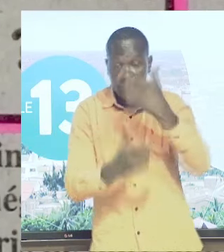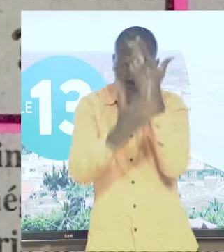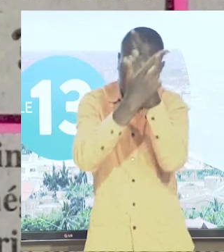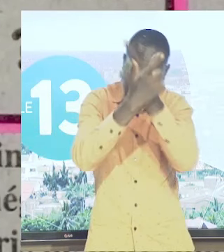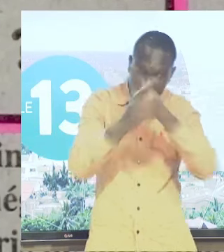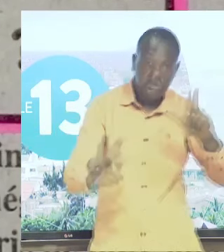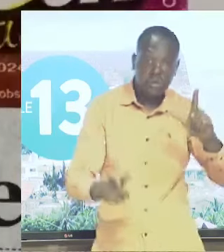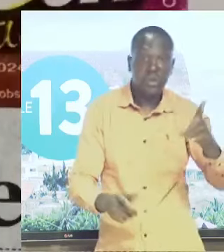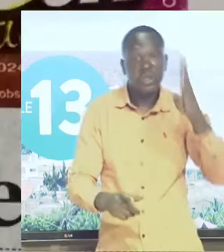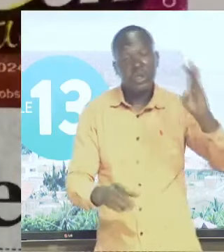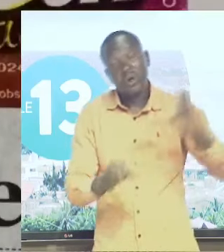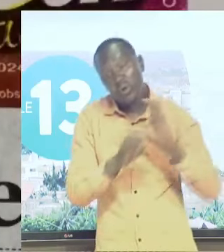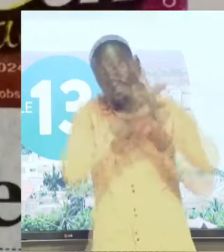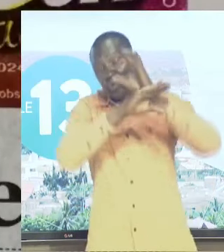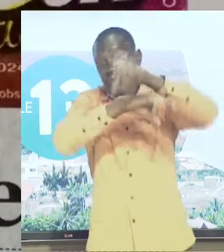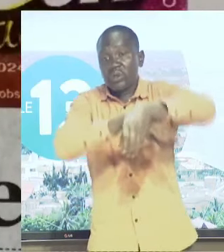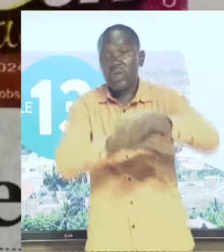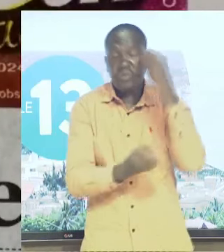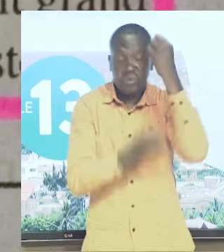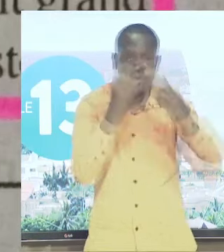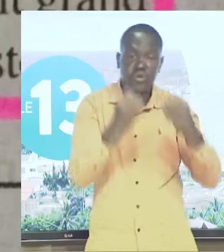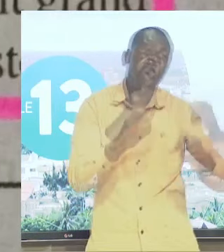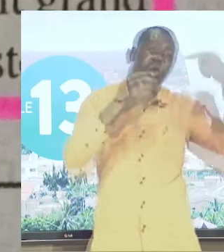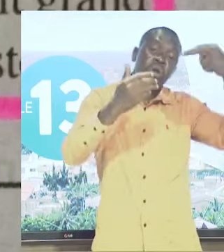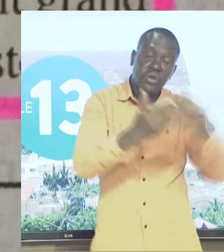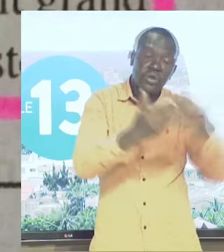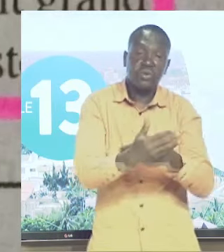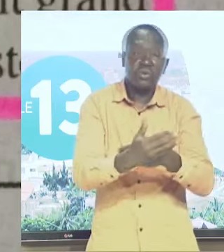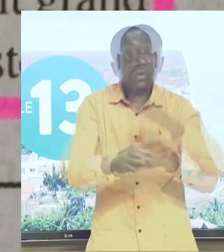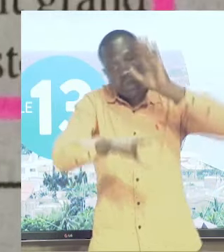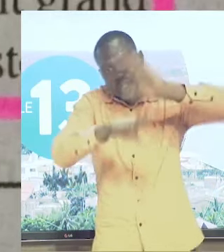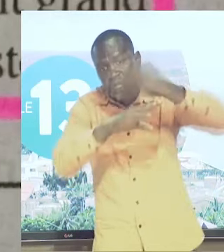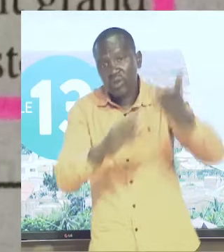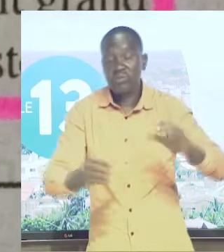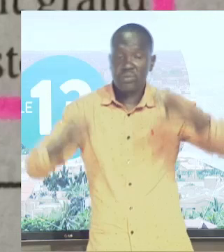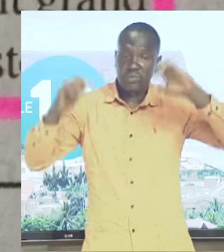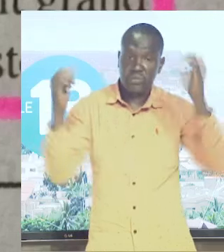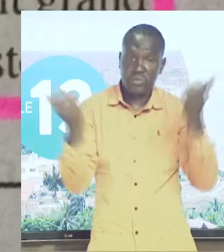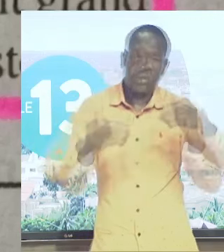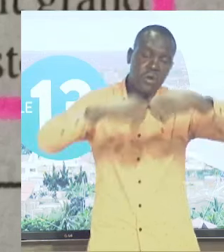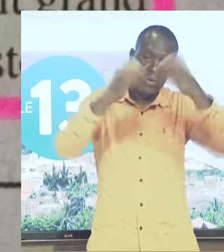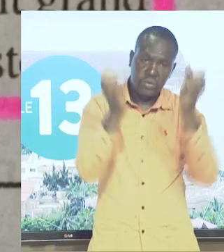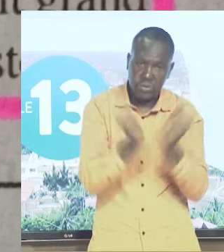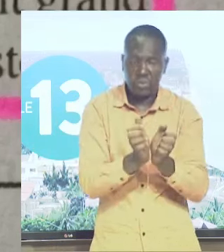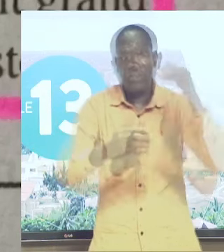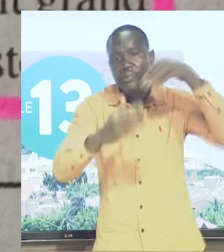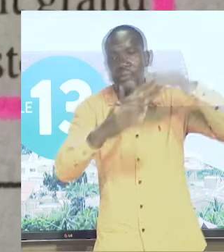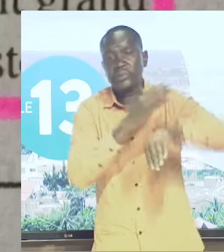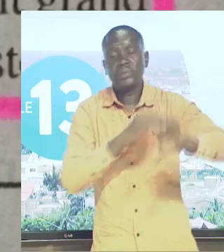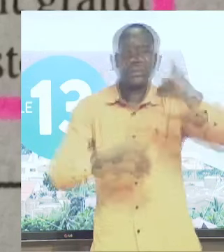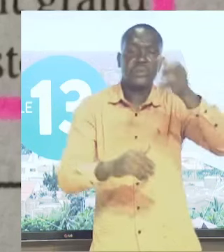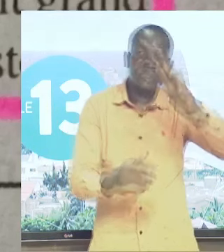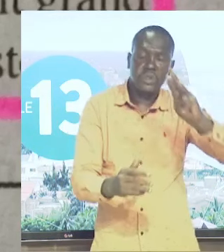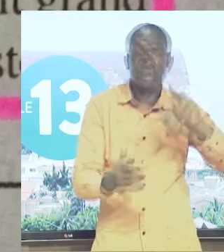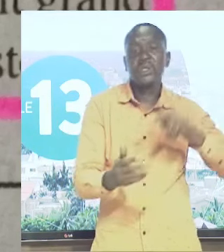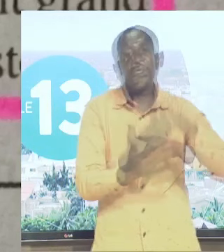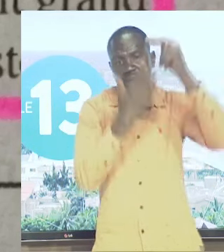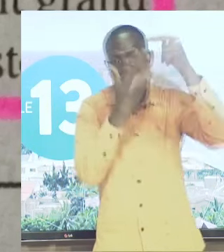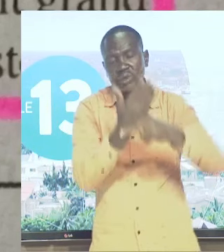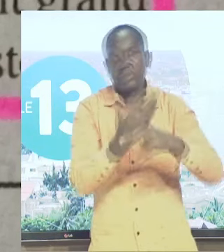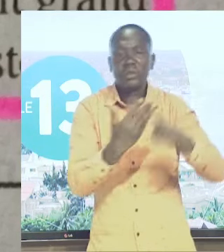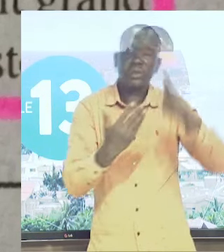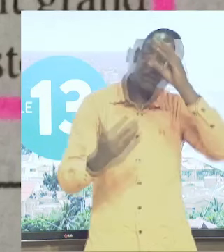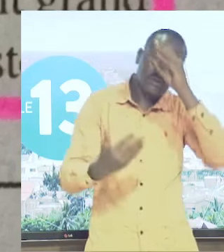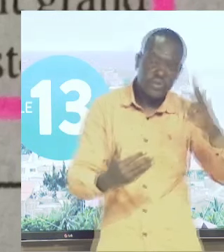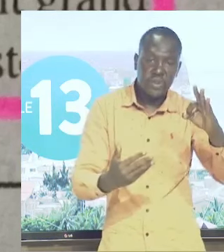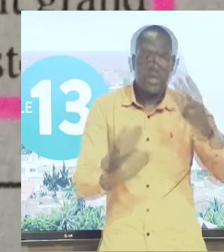puissance coloniale. L'observateur Palga estime qu'à la suite de la commémoration du débarquement de Normandie le 6 juin dernier, la France avait grand